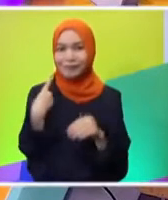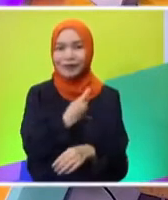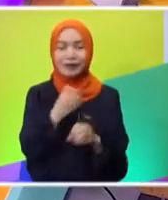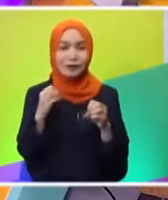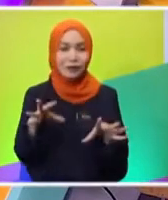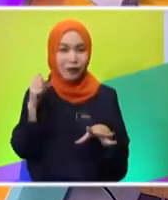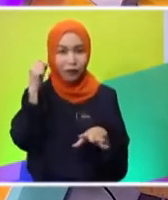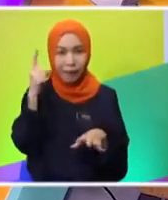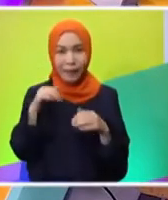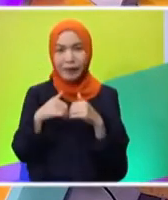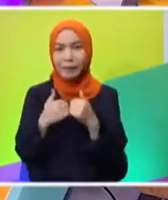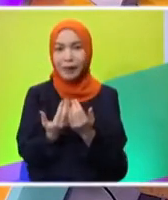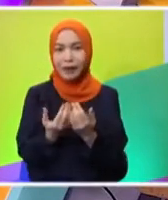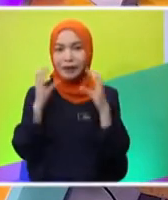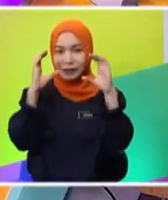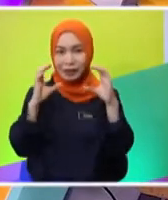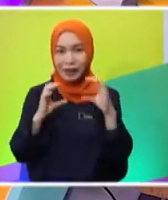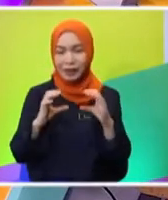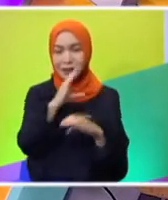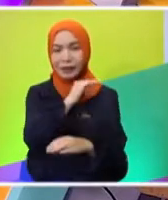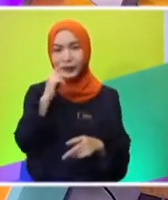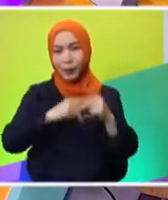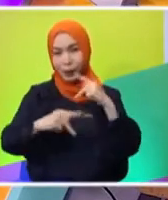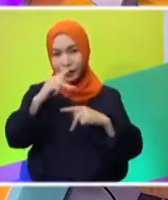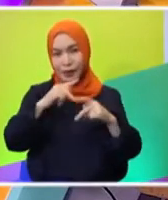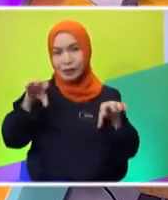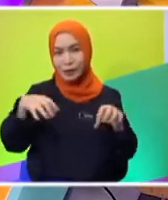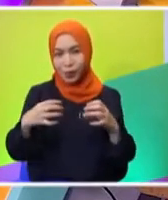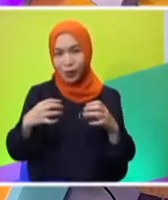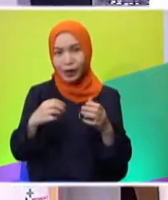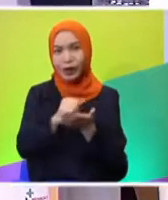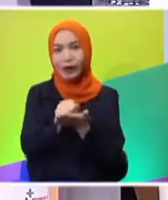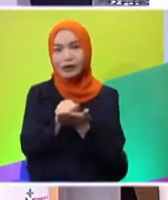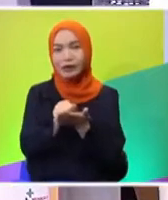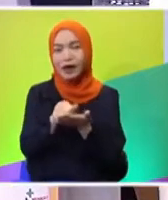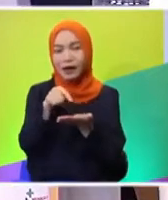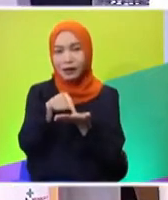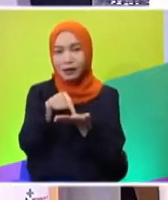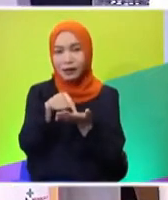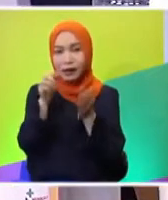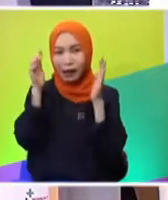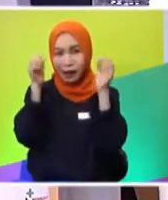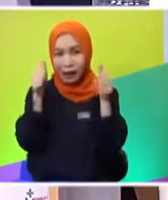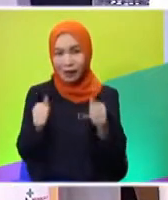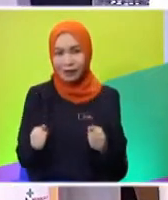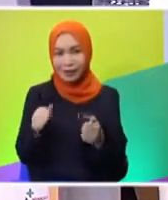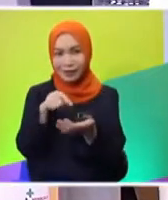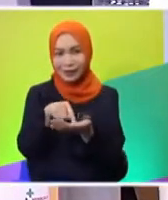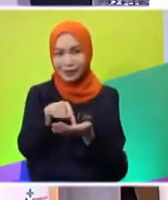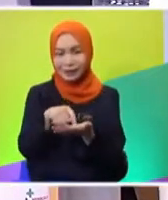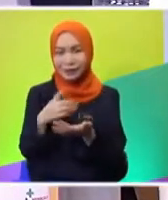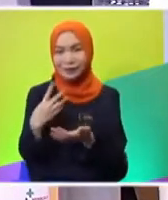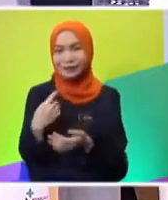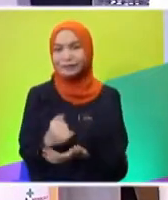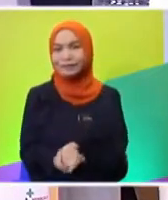faham Bagaimana teknik dan juga proses untuk membakar saat suami saya Panda biasanya steam tetap penuh